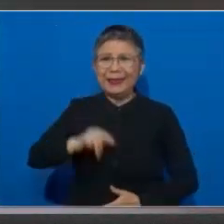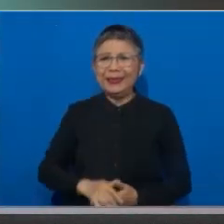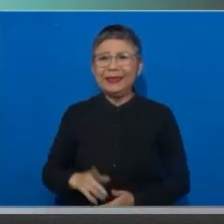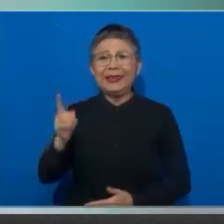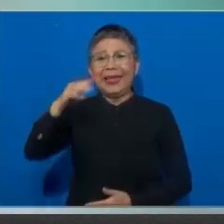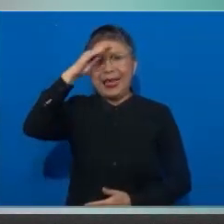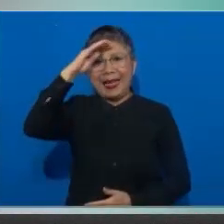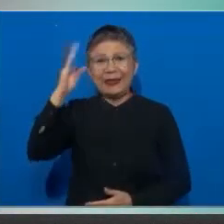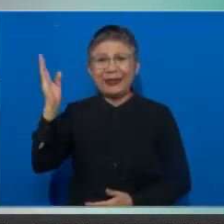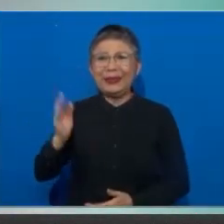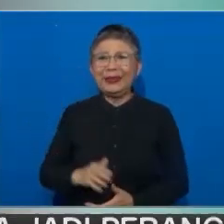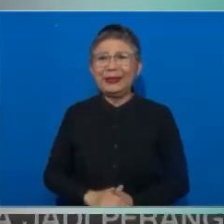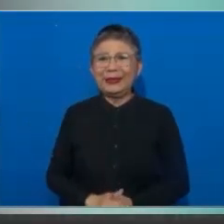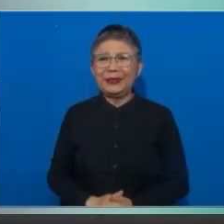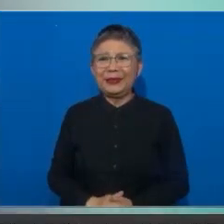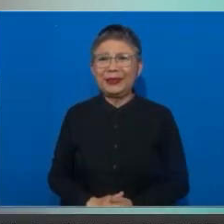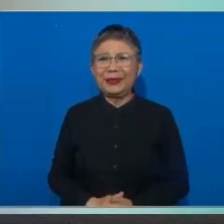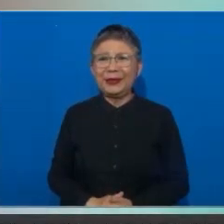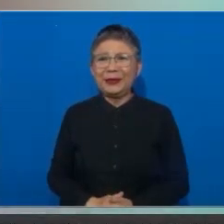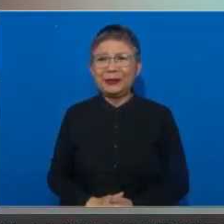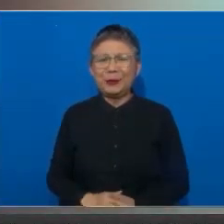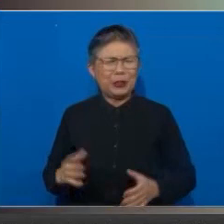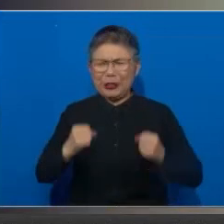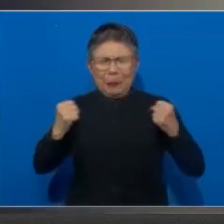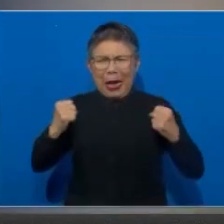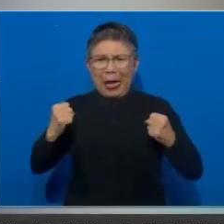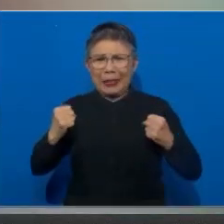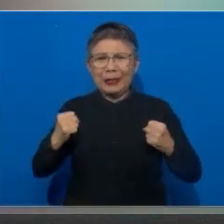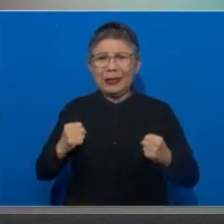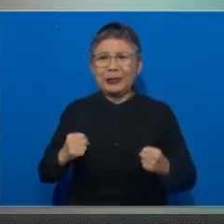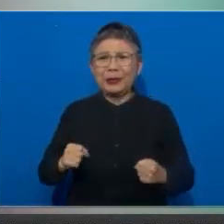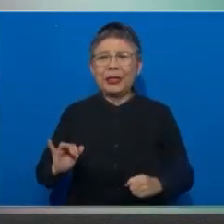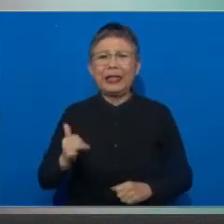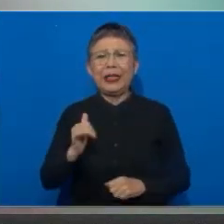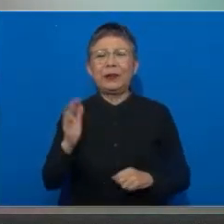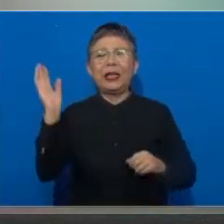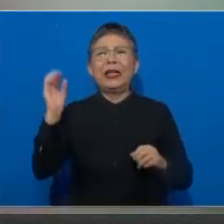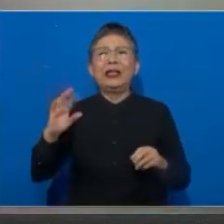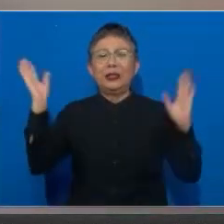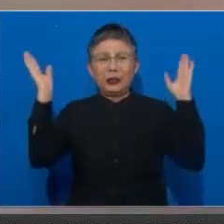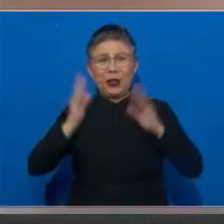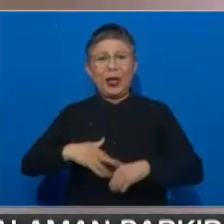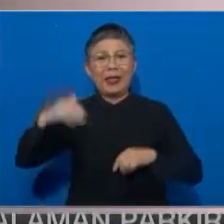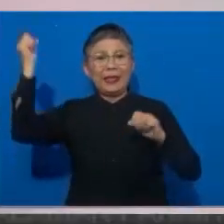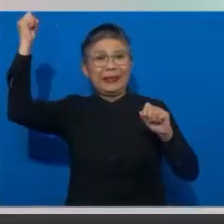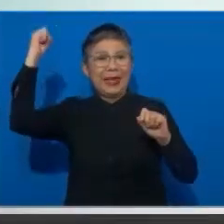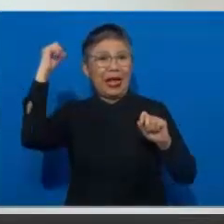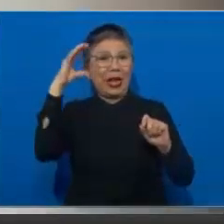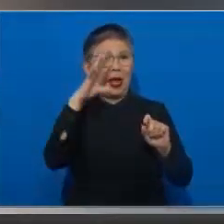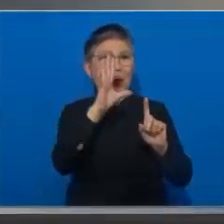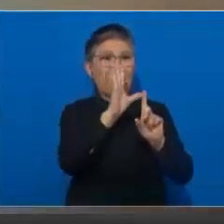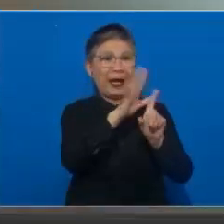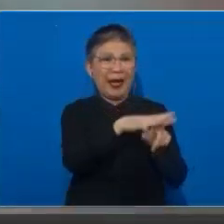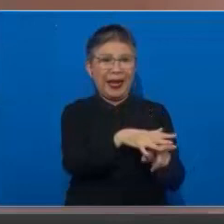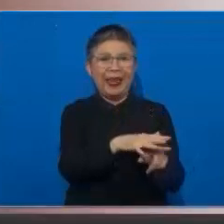Seorang jemaah pria terekam kamera terlihat penuh semangat saat mengikuti sholat tarawih di sebuah musola.